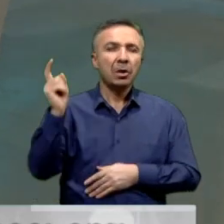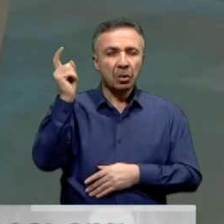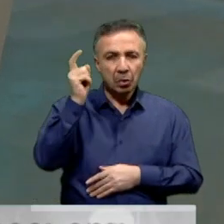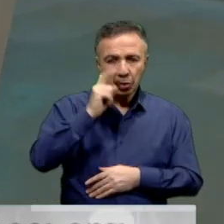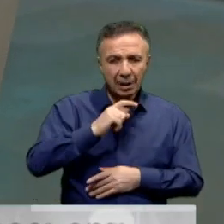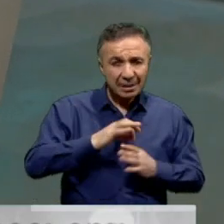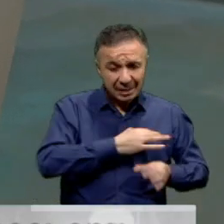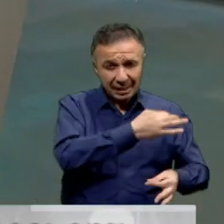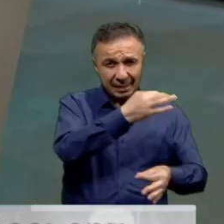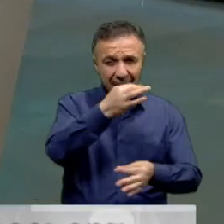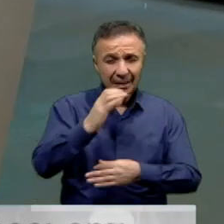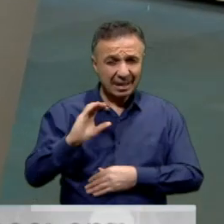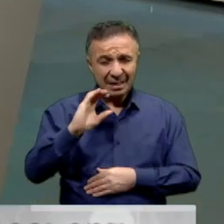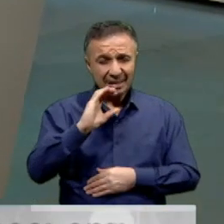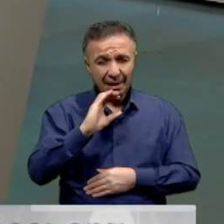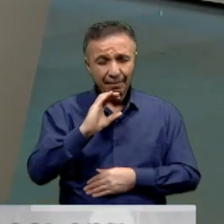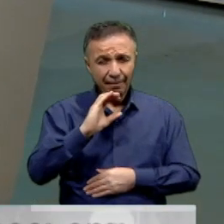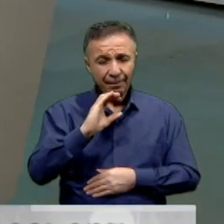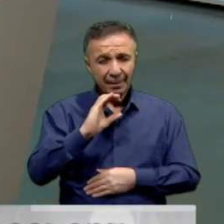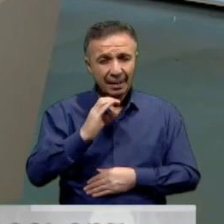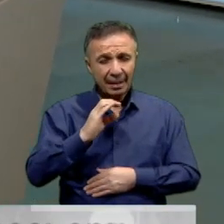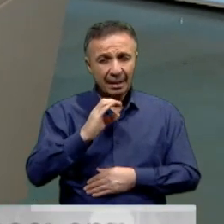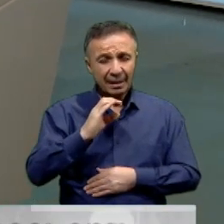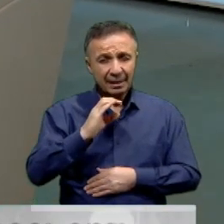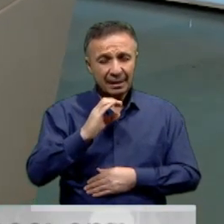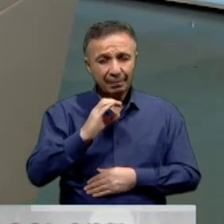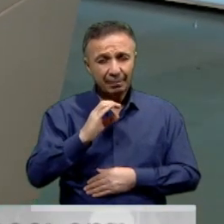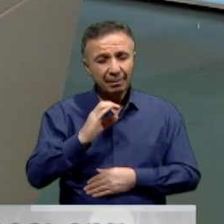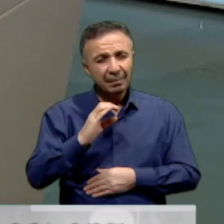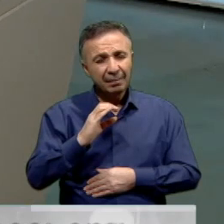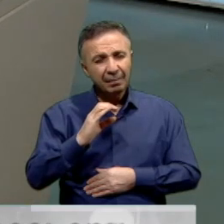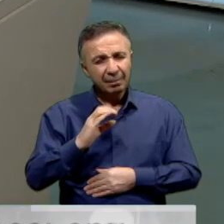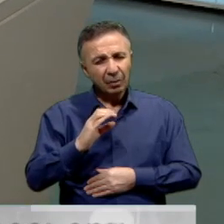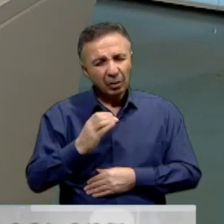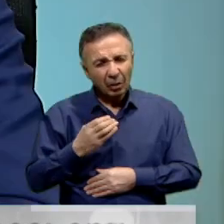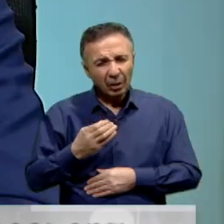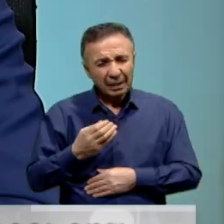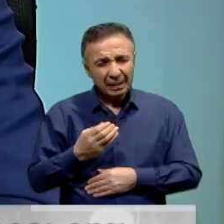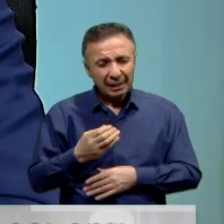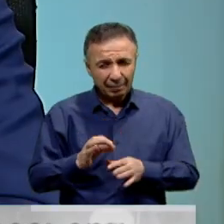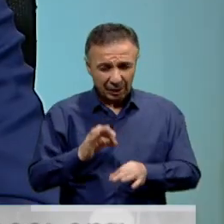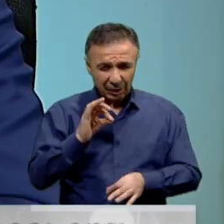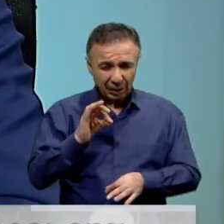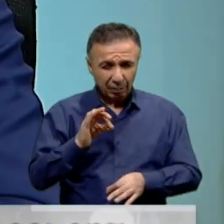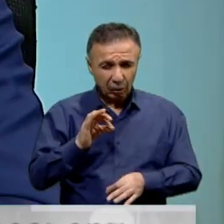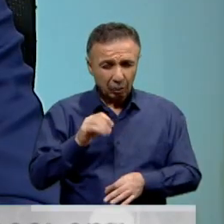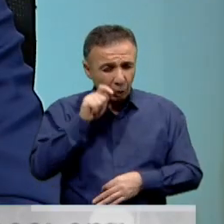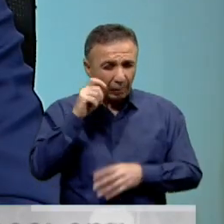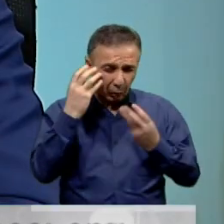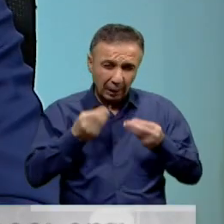insanlar İslam fıtratı üzere doğarlar demek Allah onları